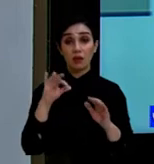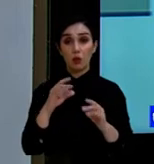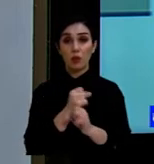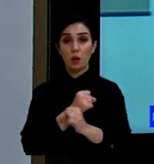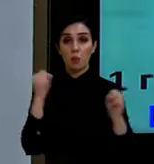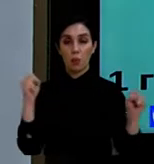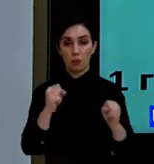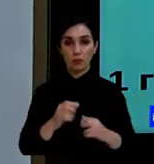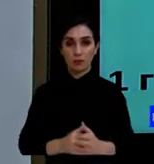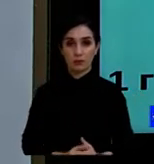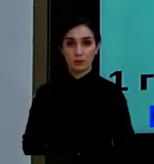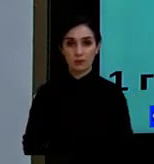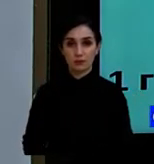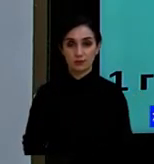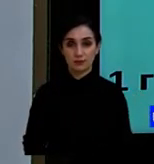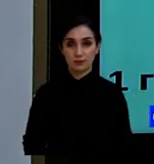бомба.